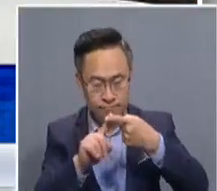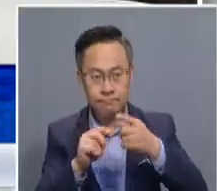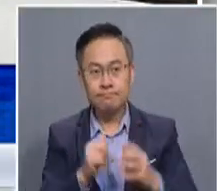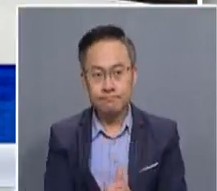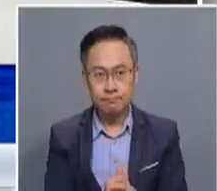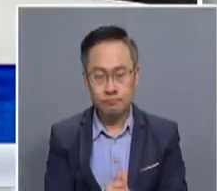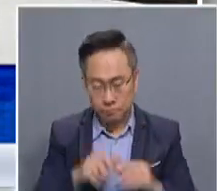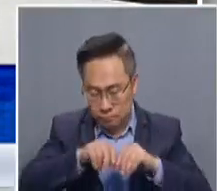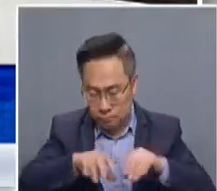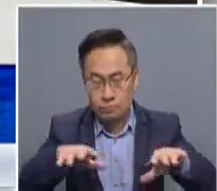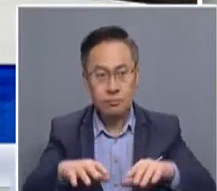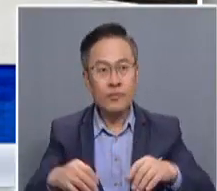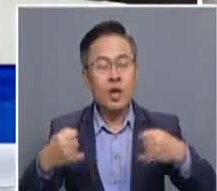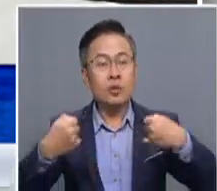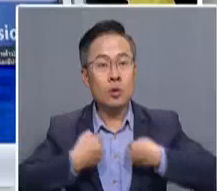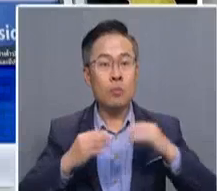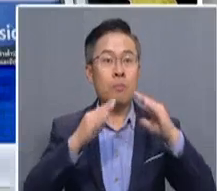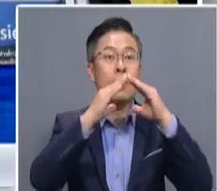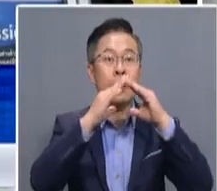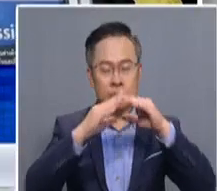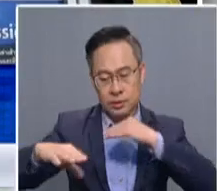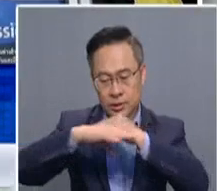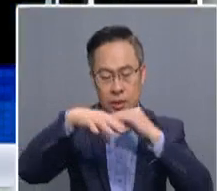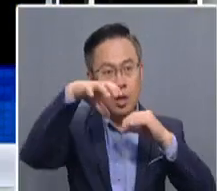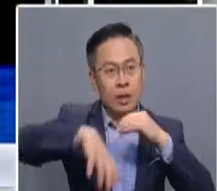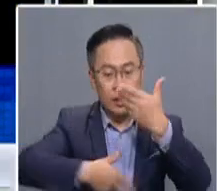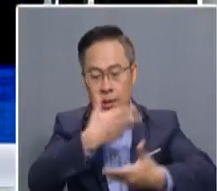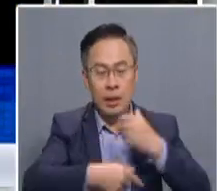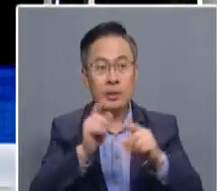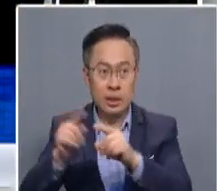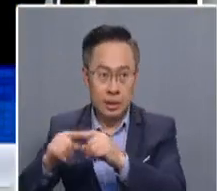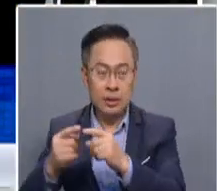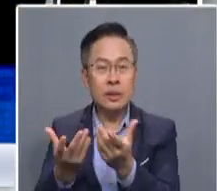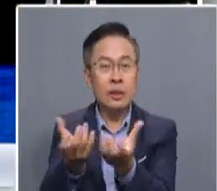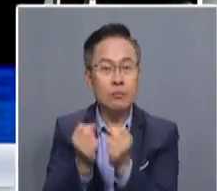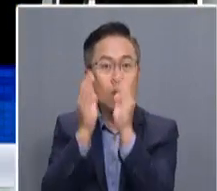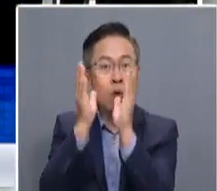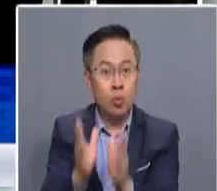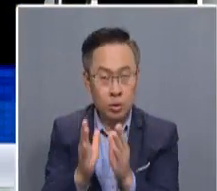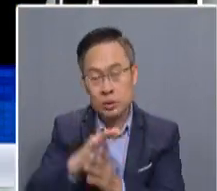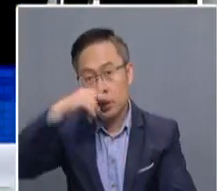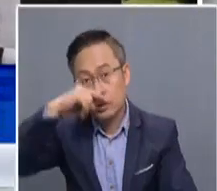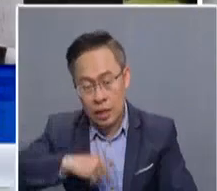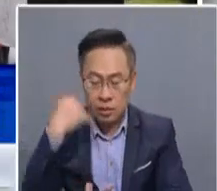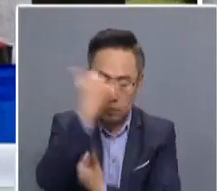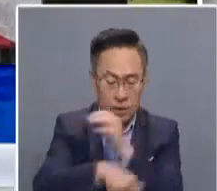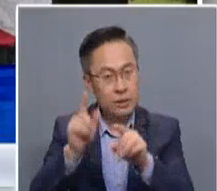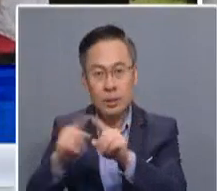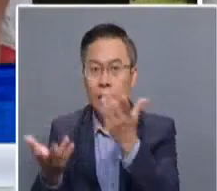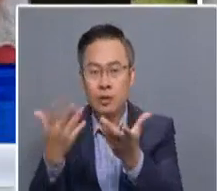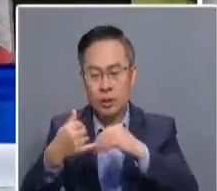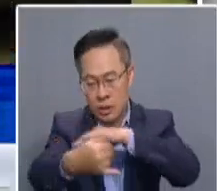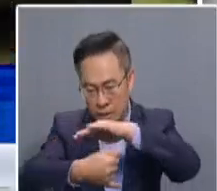นะครับให้ท่านเจ้าของบ้านเจ้าของสถานที่เจ้าของกิจการนะครับที่รับคนไม่ว่าคนไทยหรือคนชาติไหนนะครับที่ม